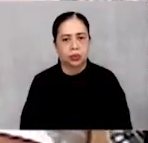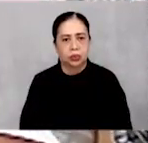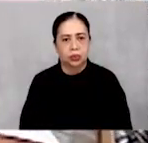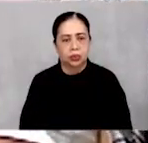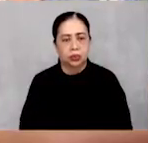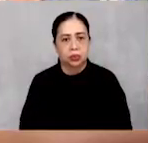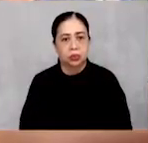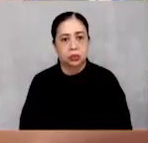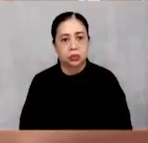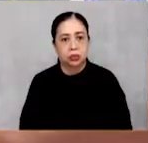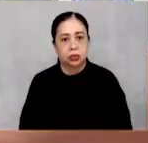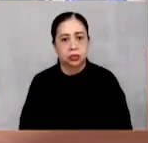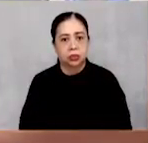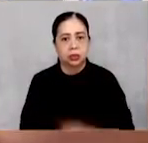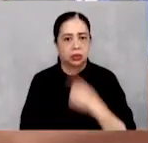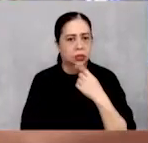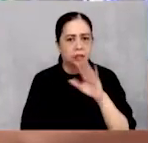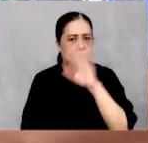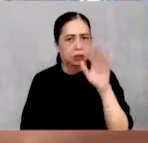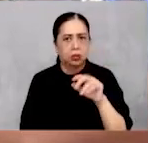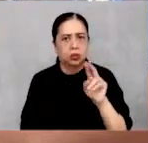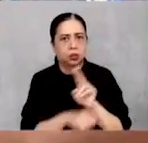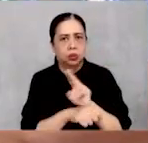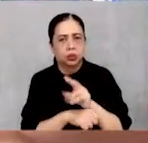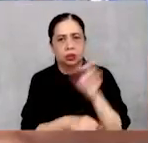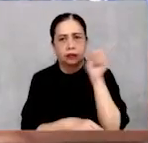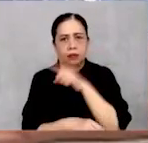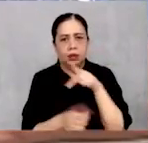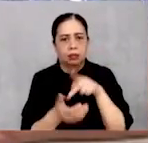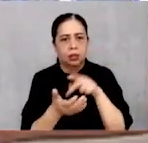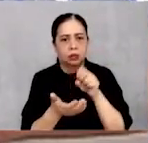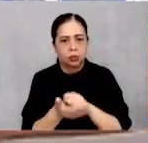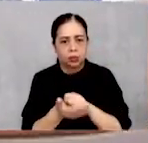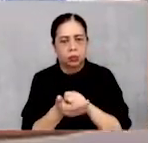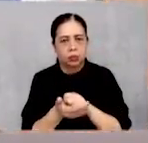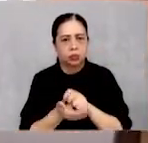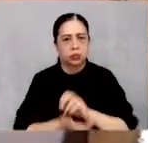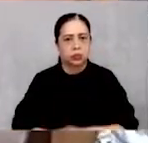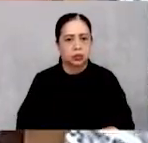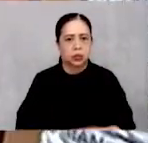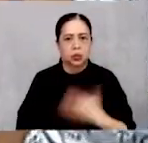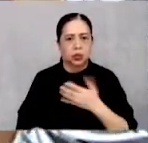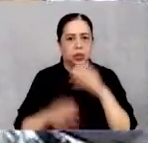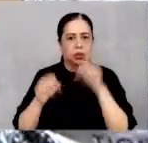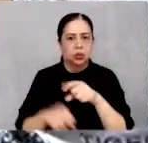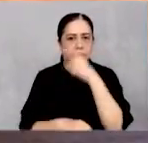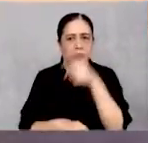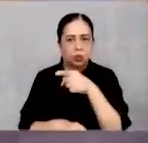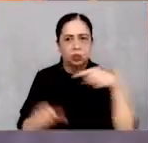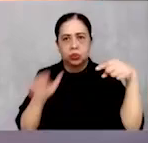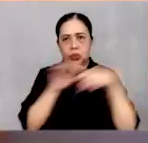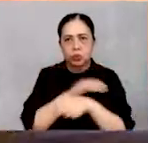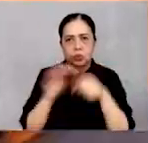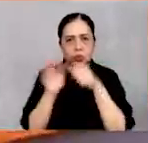They said they never use the fake passport. It's not about the passport. Yeah. This is, we are arresting them because they are